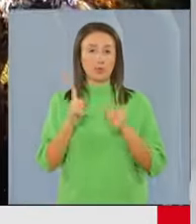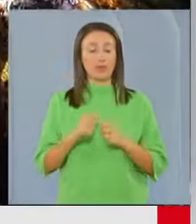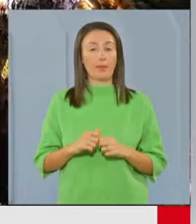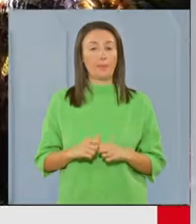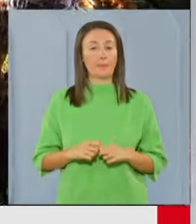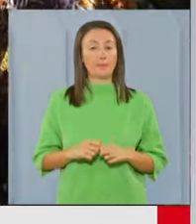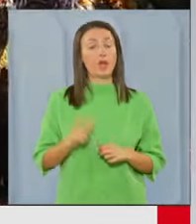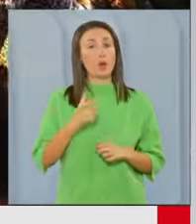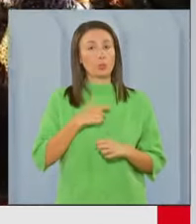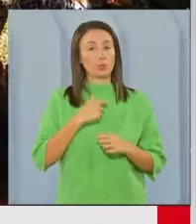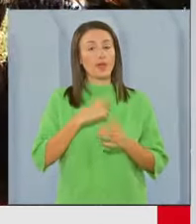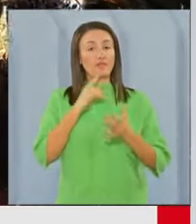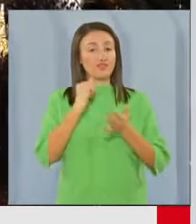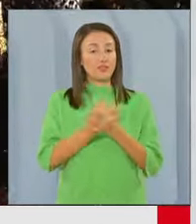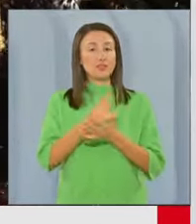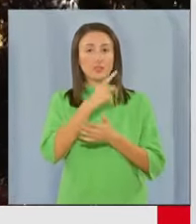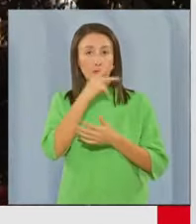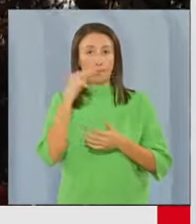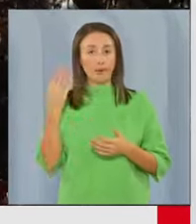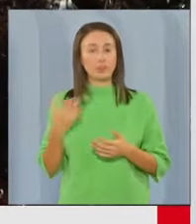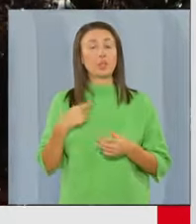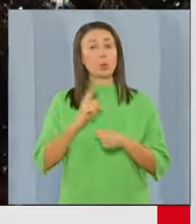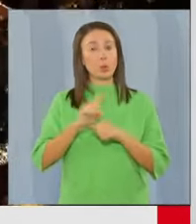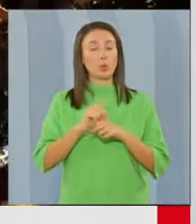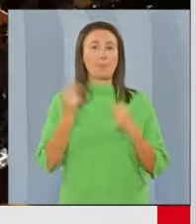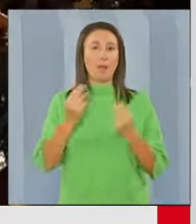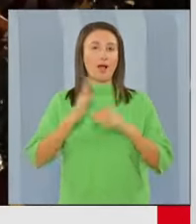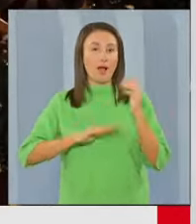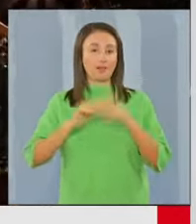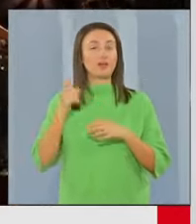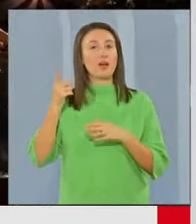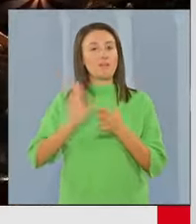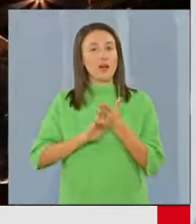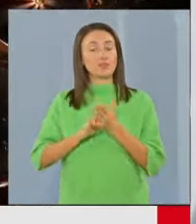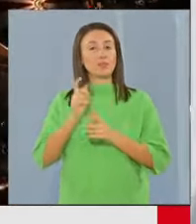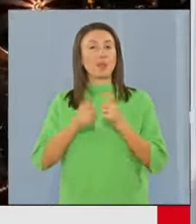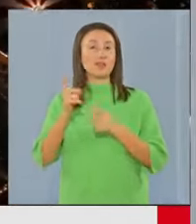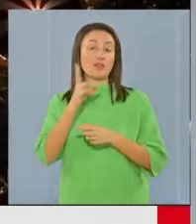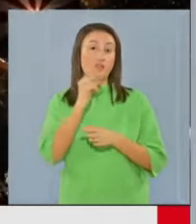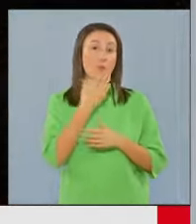putea într adevăr să nu știu să și permită lucruri mai de calitate că de fapt Asta e vorba Da Vă mulțumim tare mult pentru